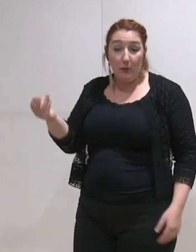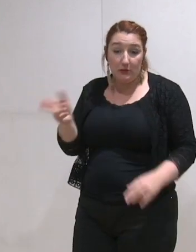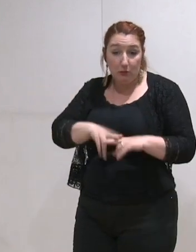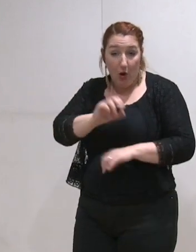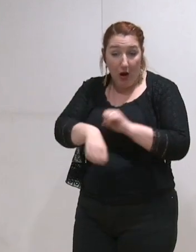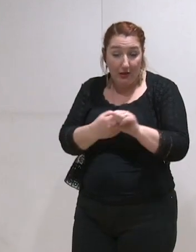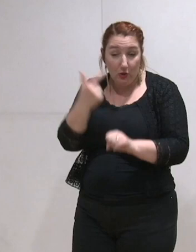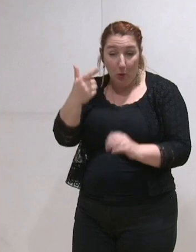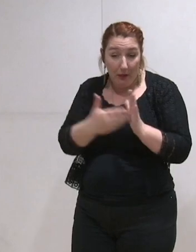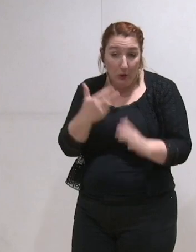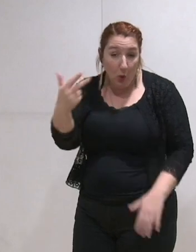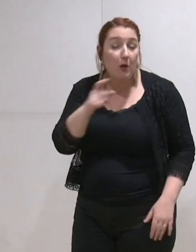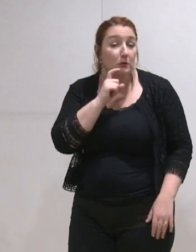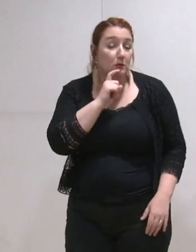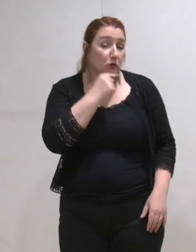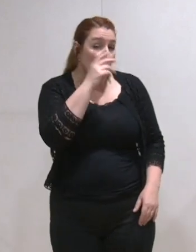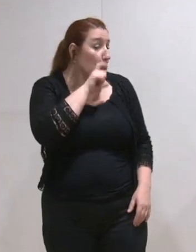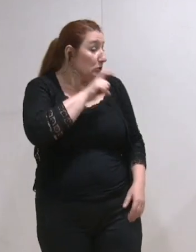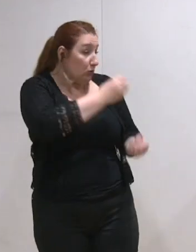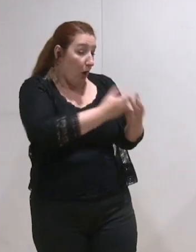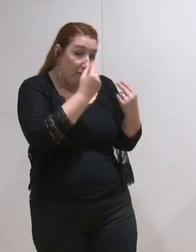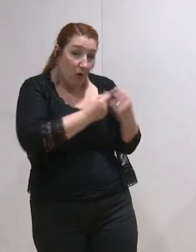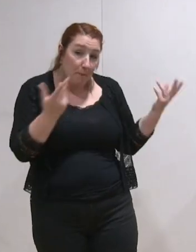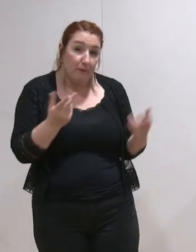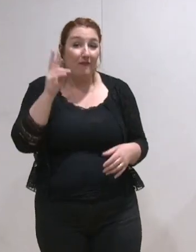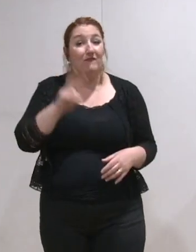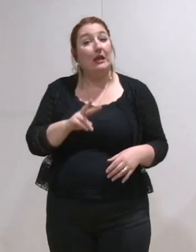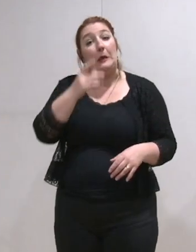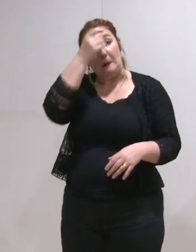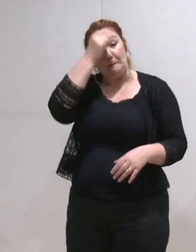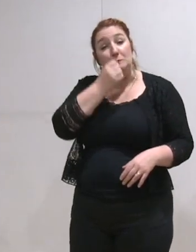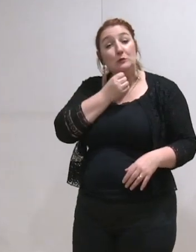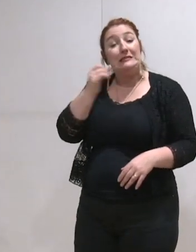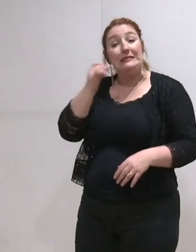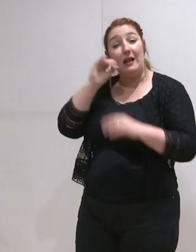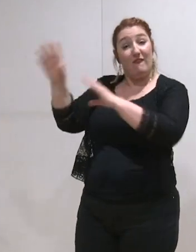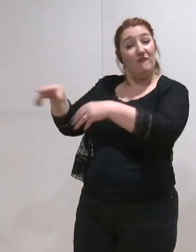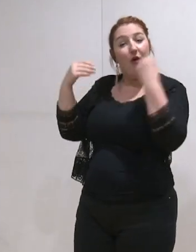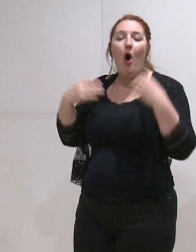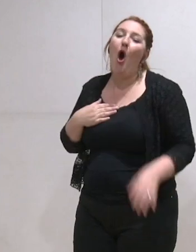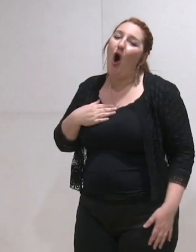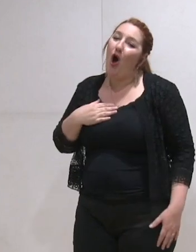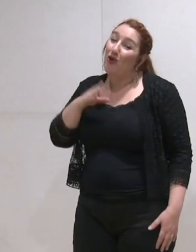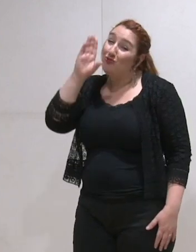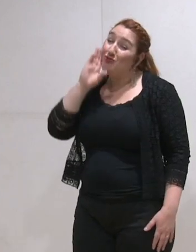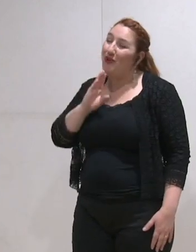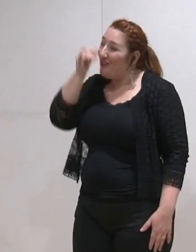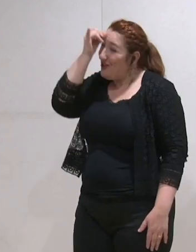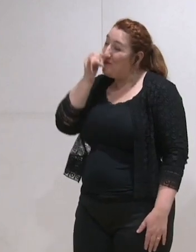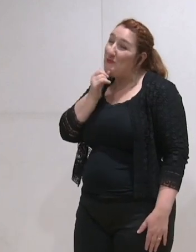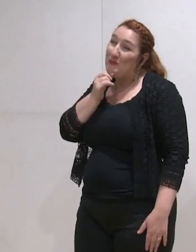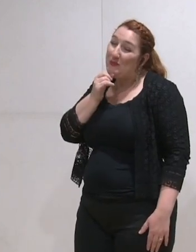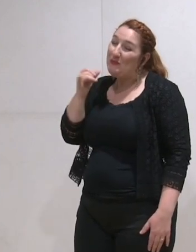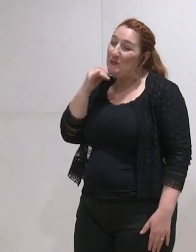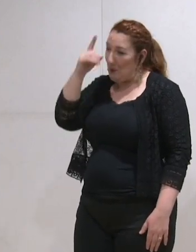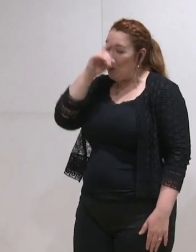Tosato nous l'a rappelé c'est une œuvre qu'un musée italien nous vend qu'est-ce qu'il est genti musée italien vous pensez que le musée